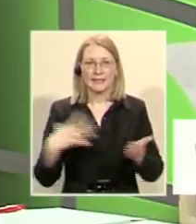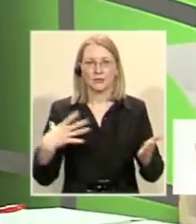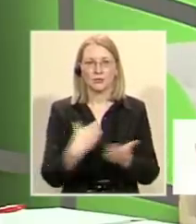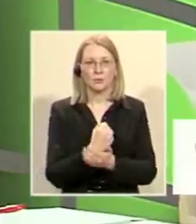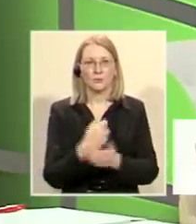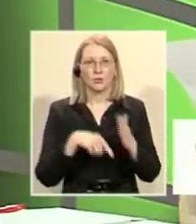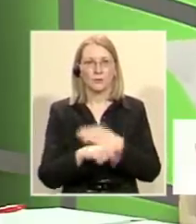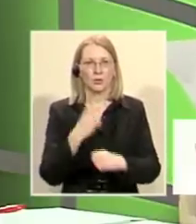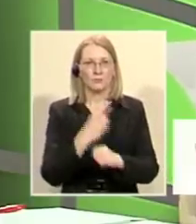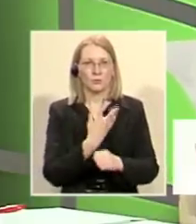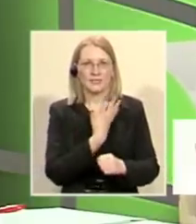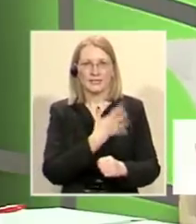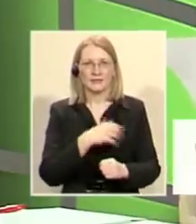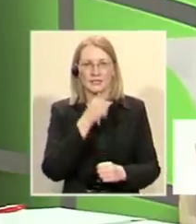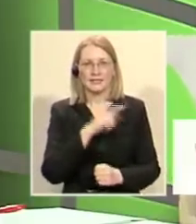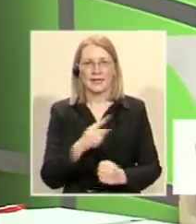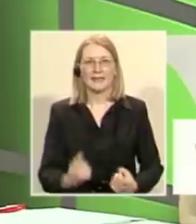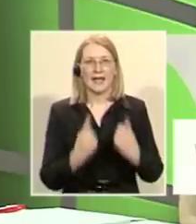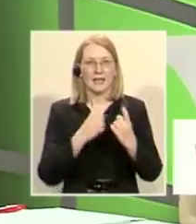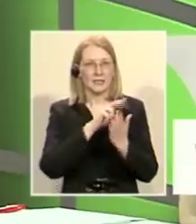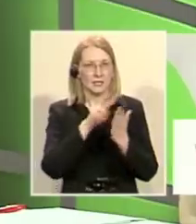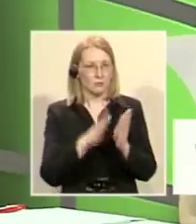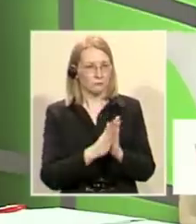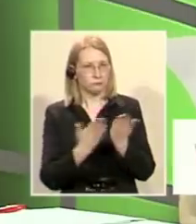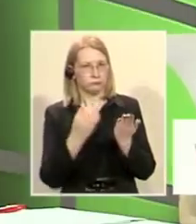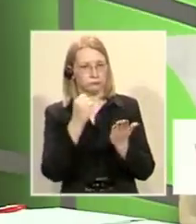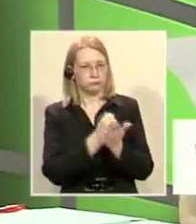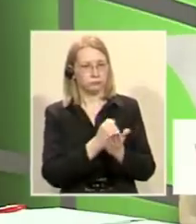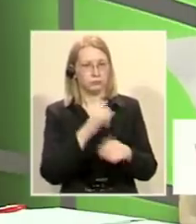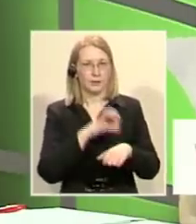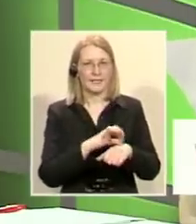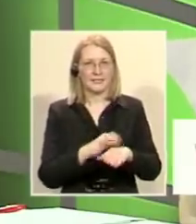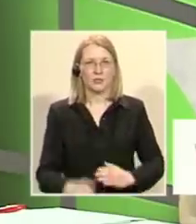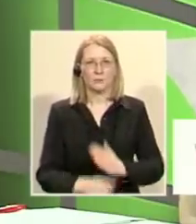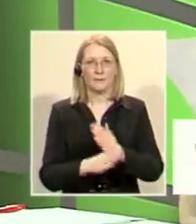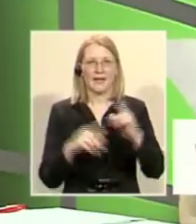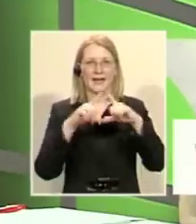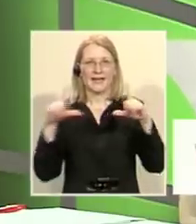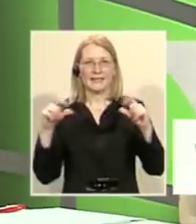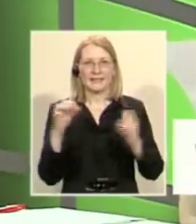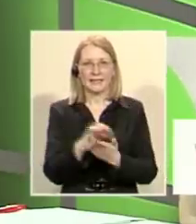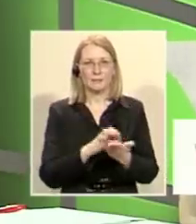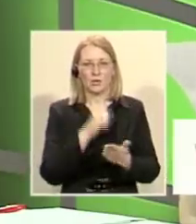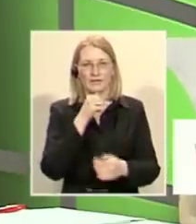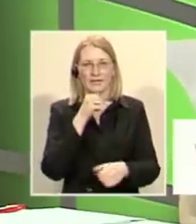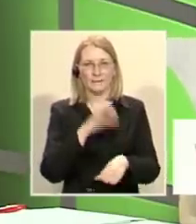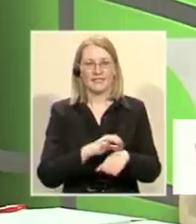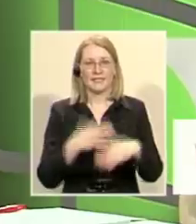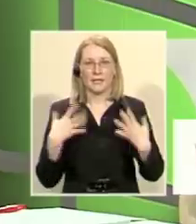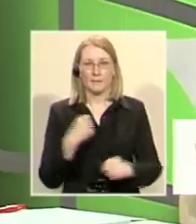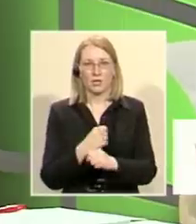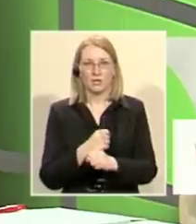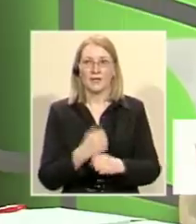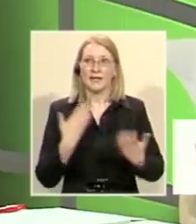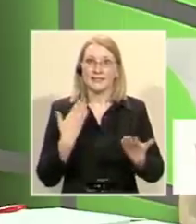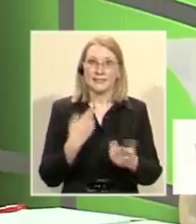upotrebu u Republici Hrvatskoj te se ne nalaze u očevidniku medicinskih pomagala Agencije za lijekove i medicinske proizvode, a samim tim